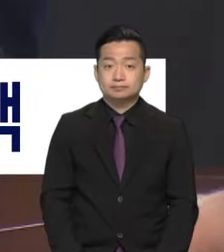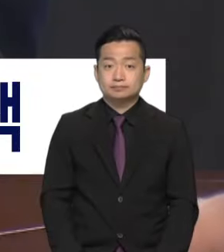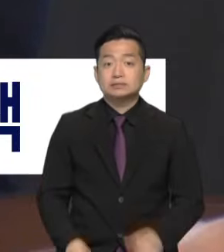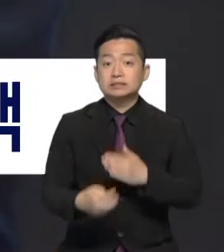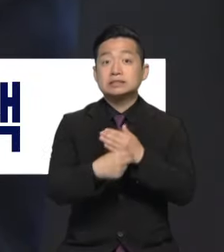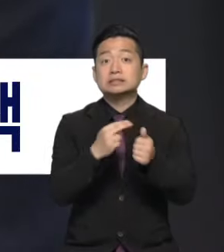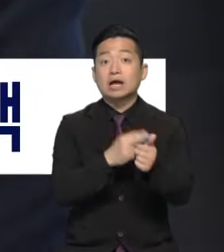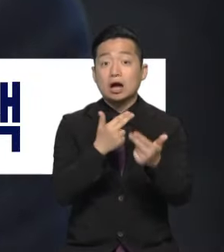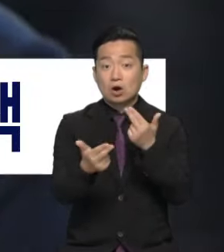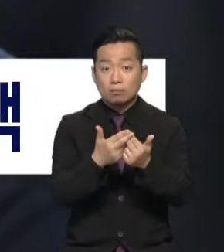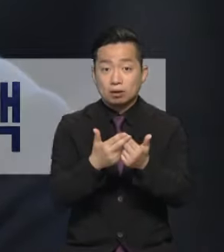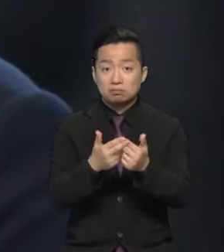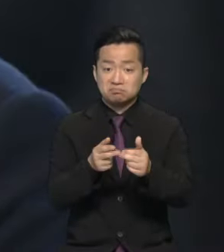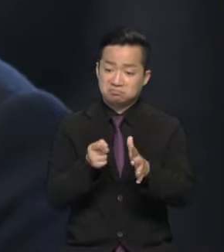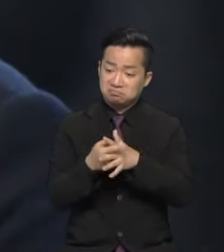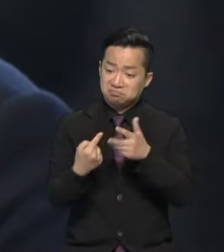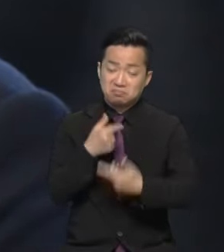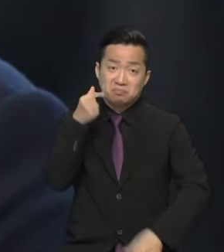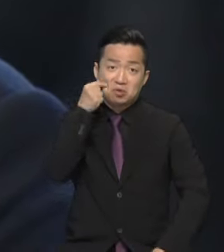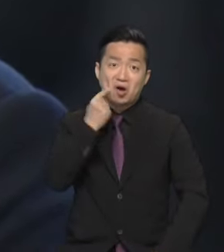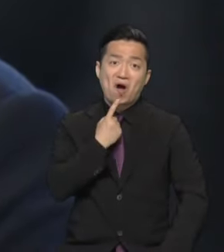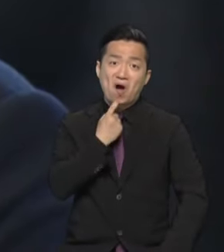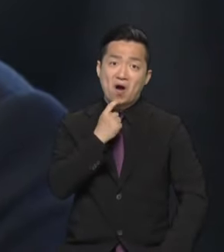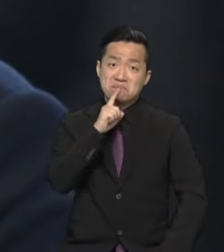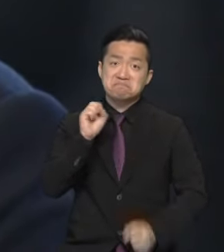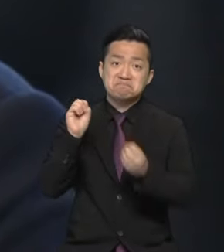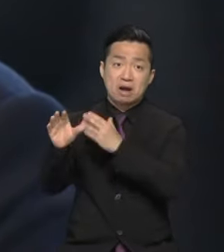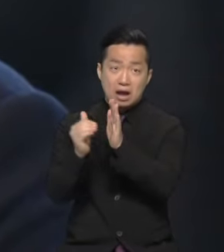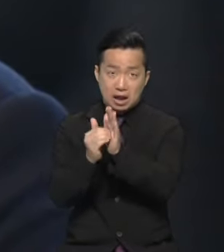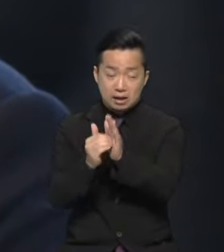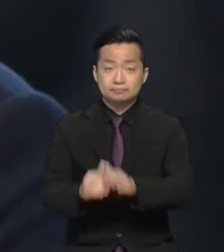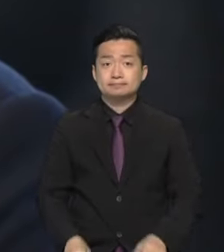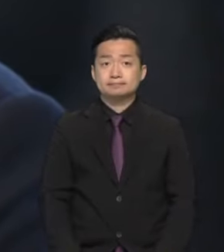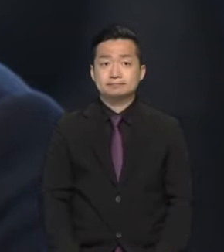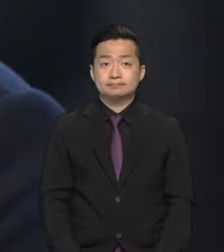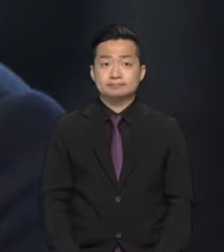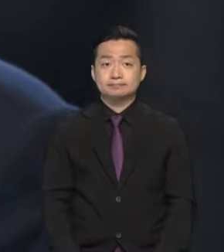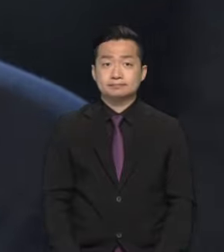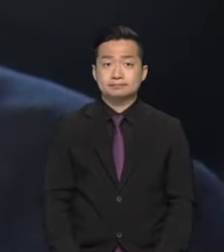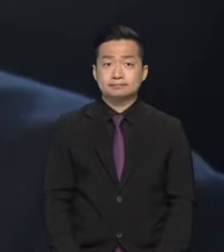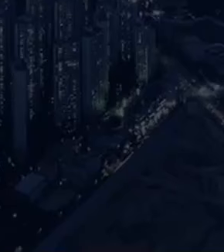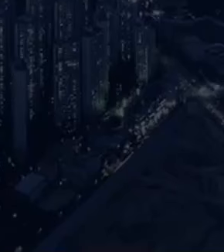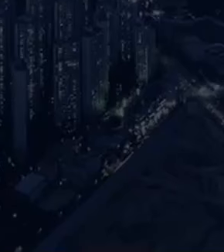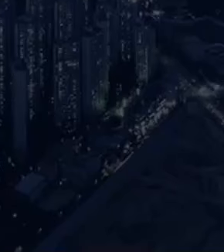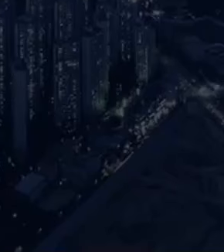의사협회는 납득할 수 없는 겁박이라고 반발했습니다. SBS 김지욱입니다.